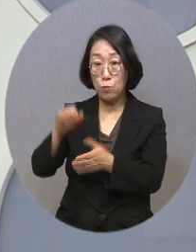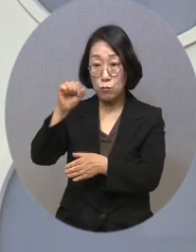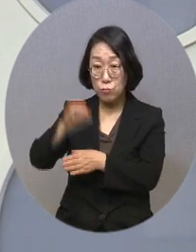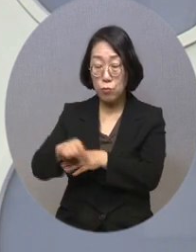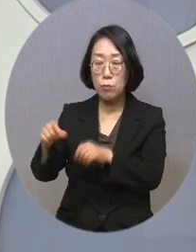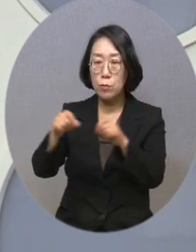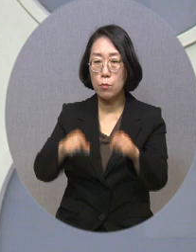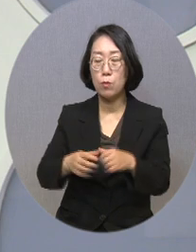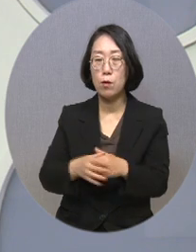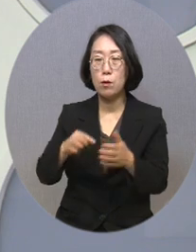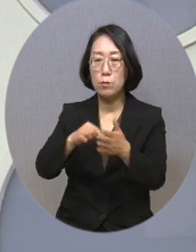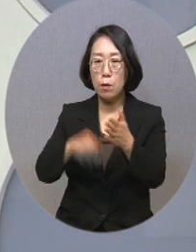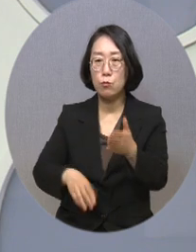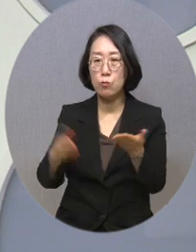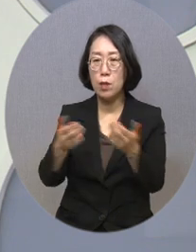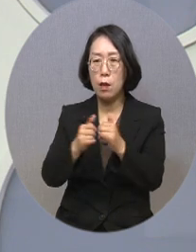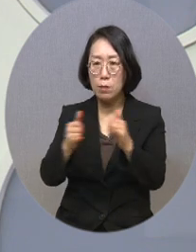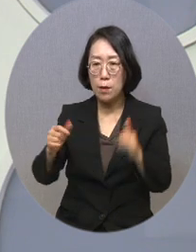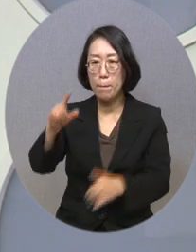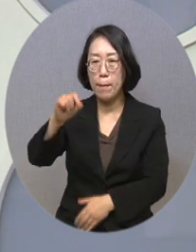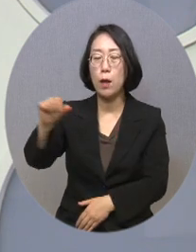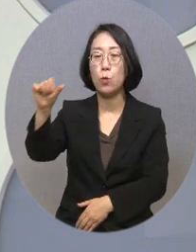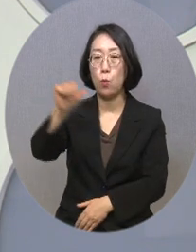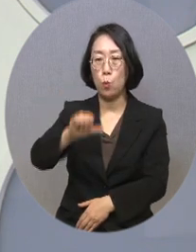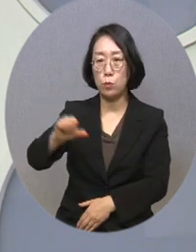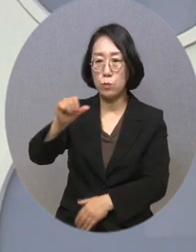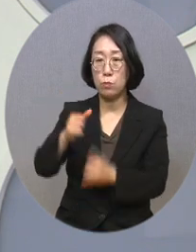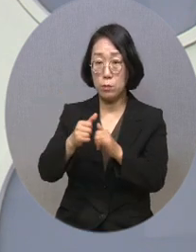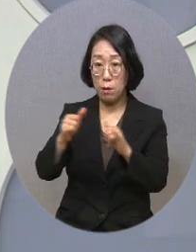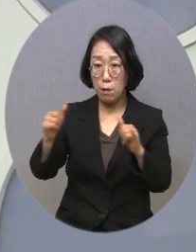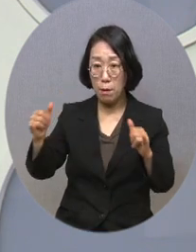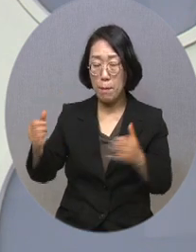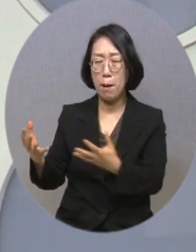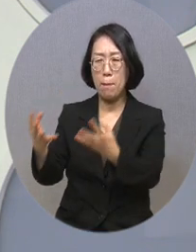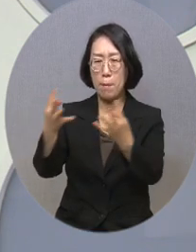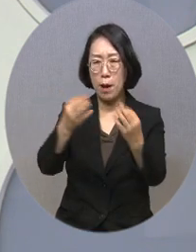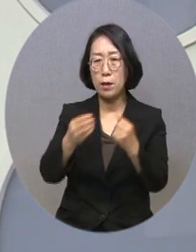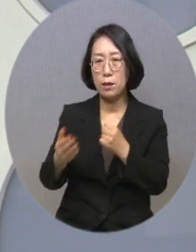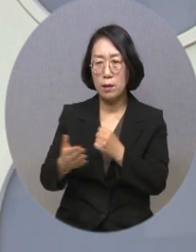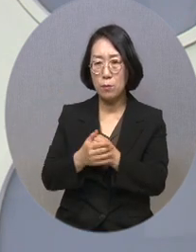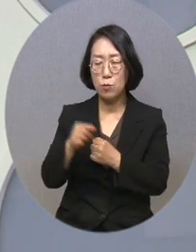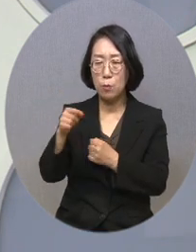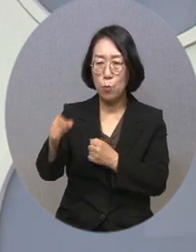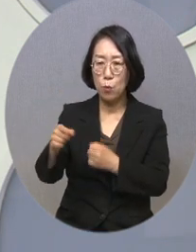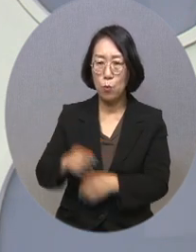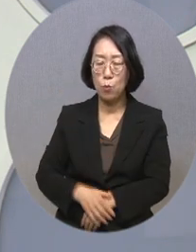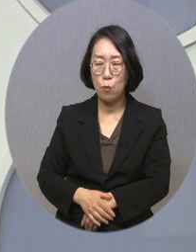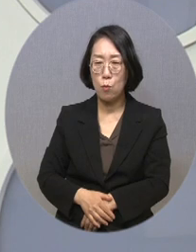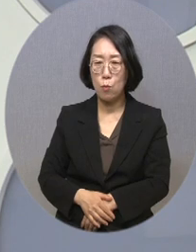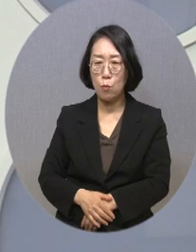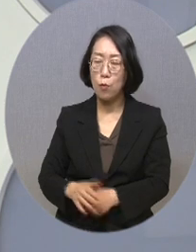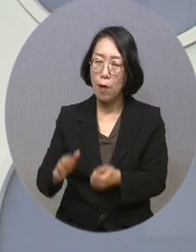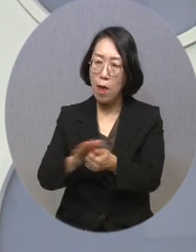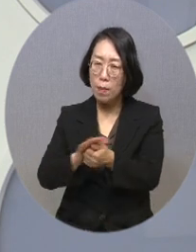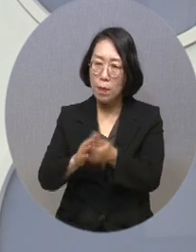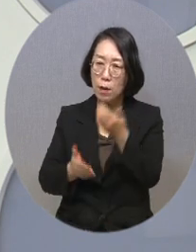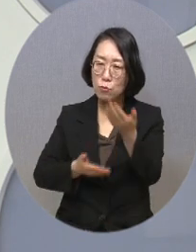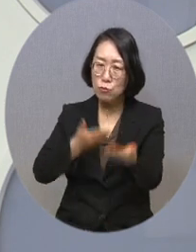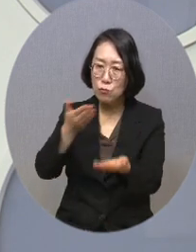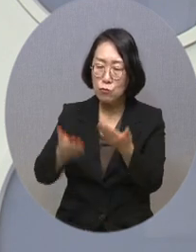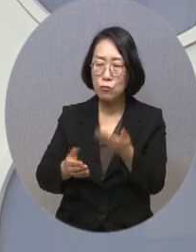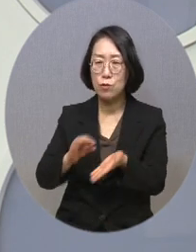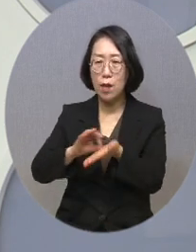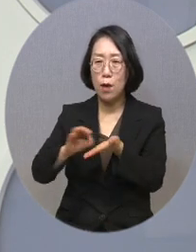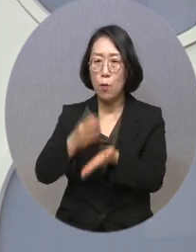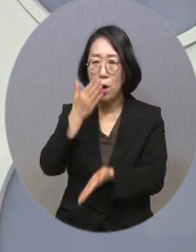이제 세무사들은 이제 15,000명의 회원이고 이러다 보니까 그런 부분들을 한다고 해도 그래서 사용할